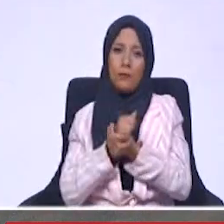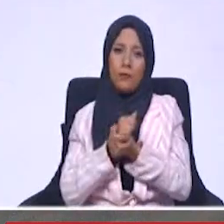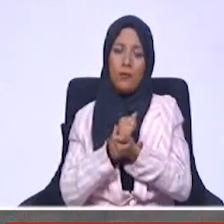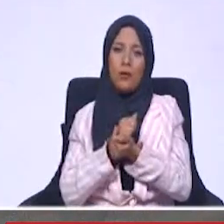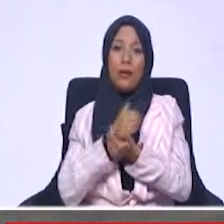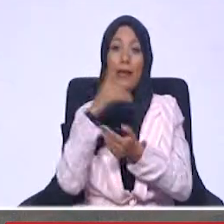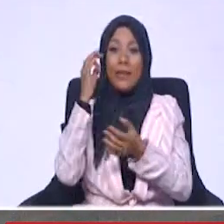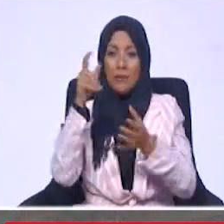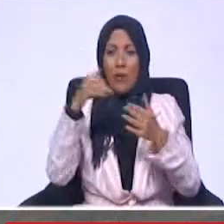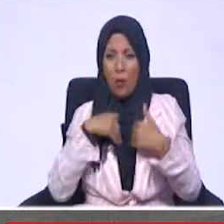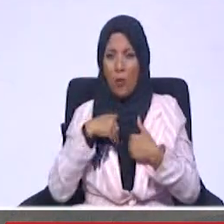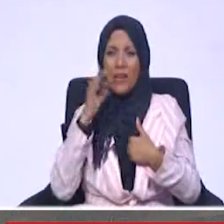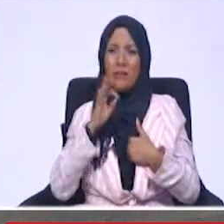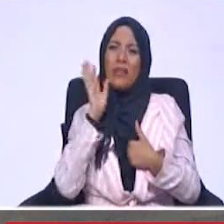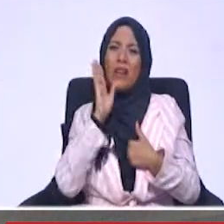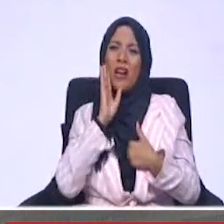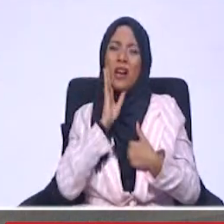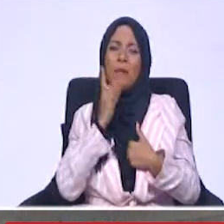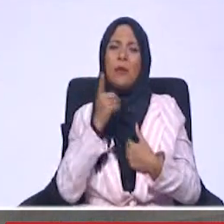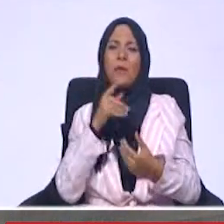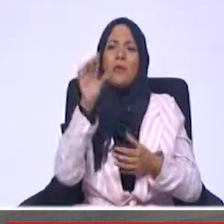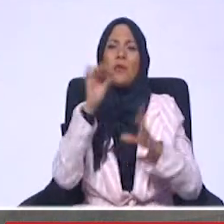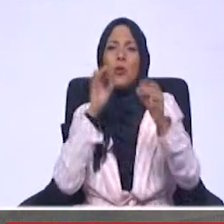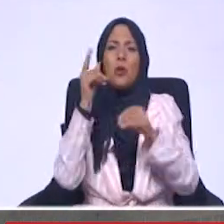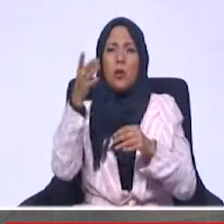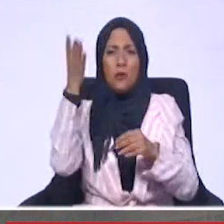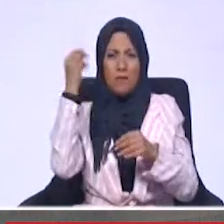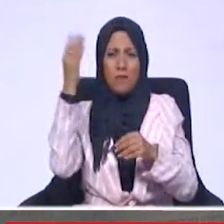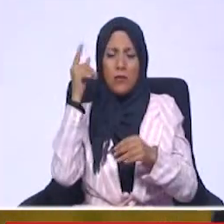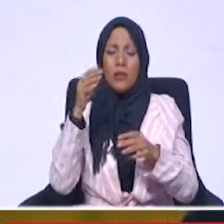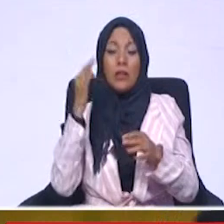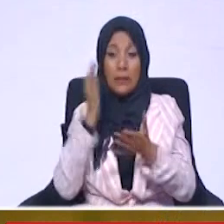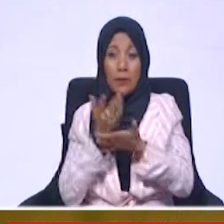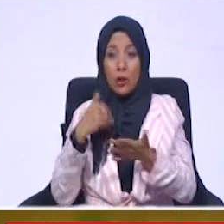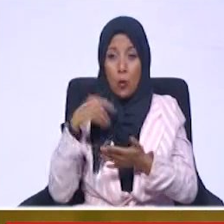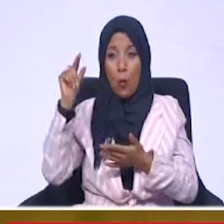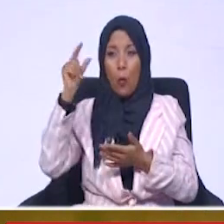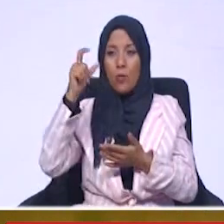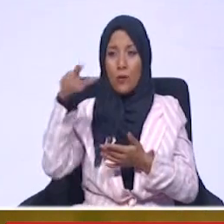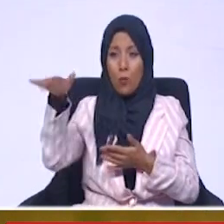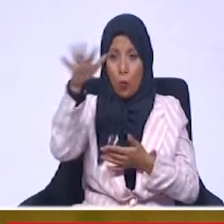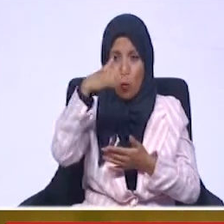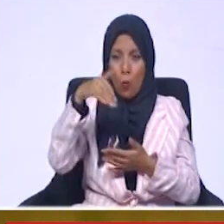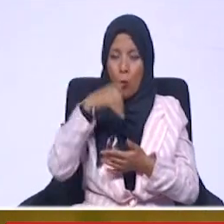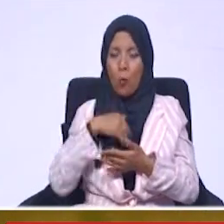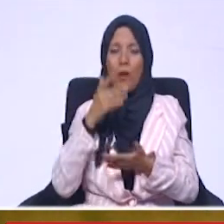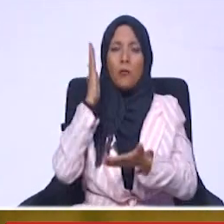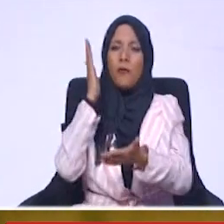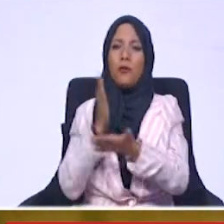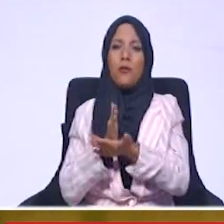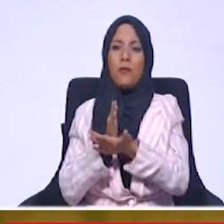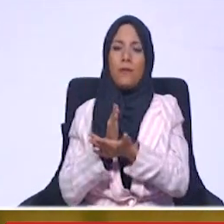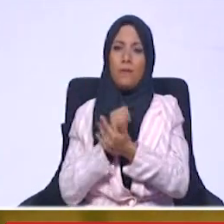حميد يجب ان يتحلى بها كل مسلم كل مسلم وقد امتدح